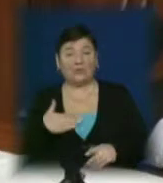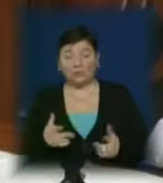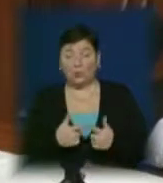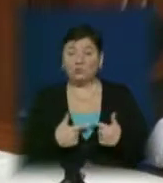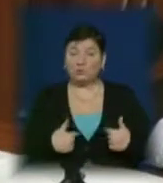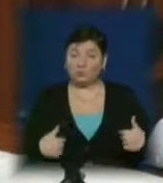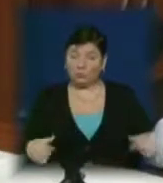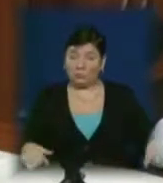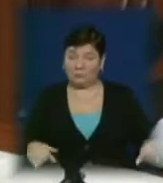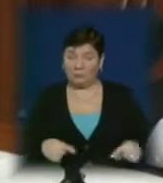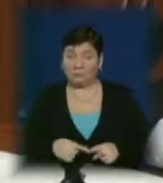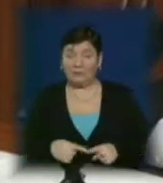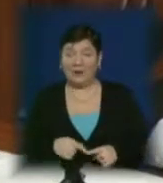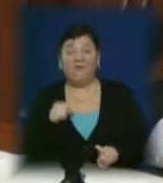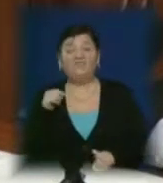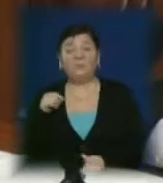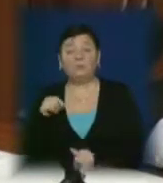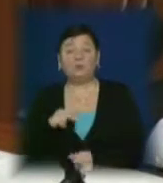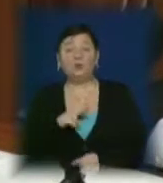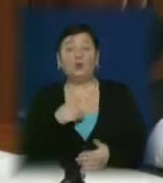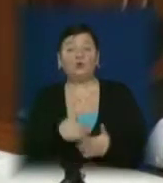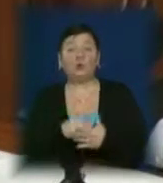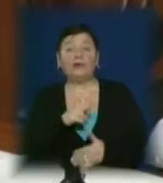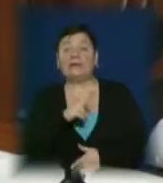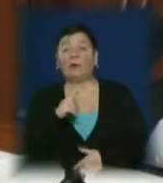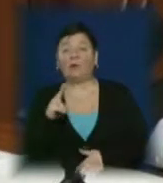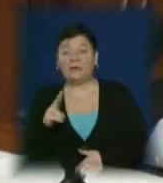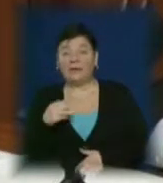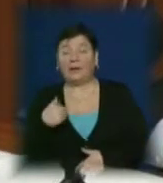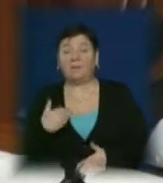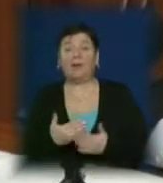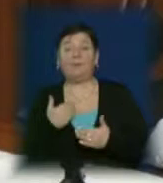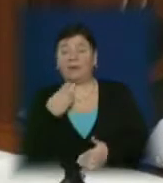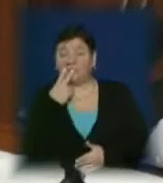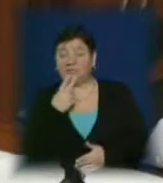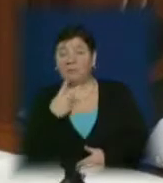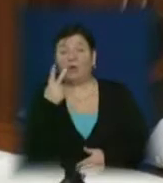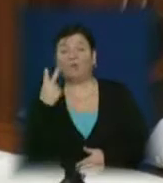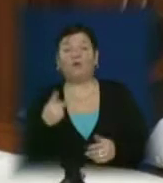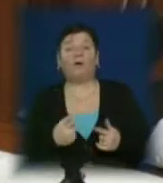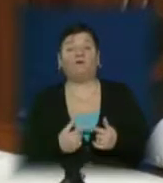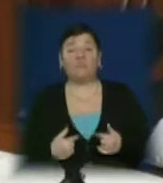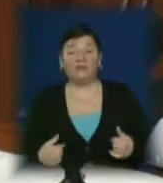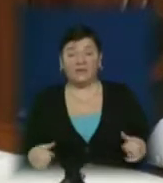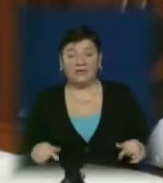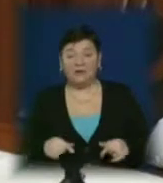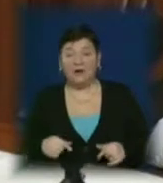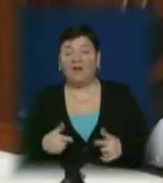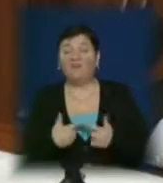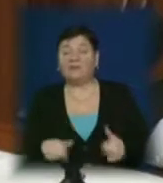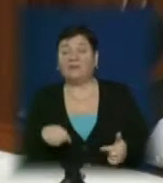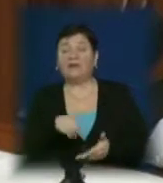структуру, відповідно до якої ми передбачаємо утворення 2 відділів – відділу